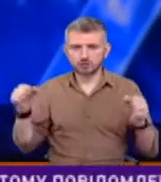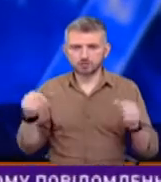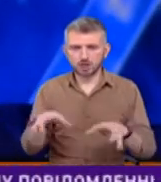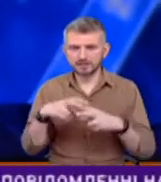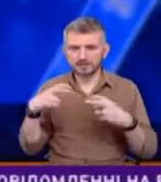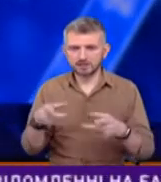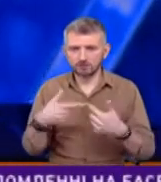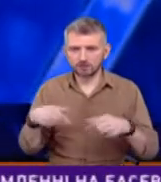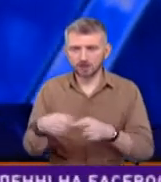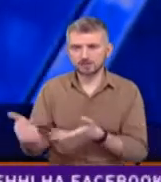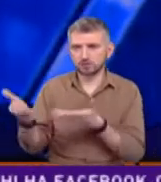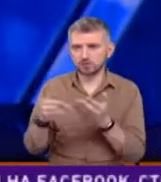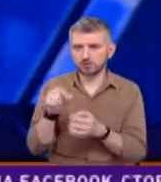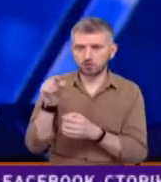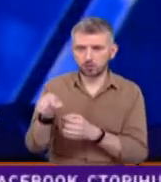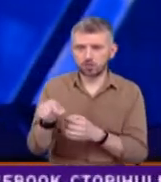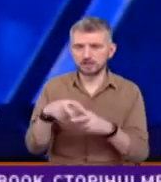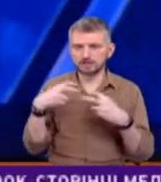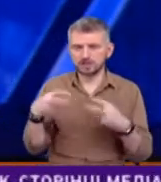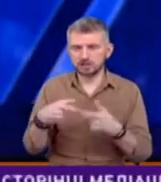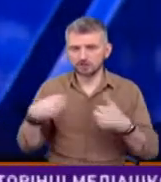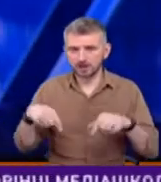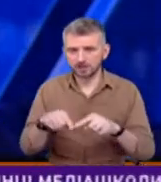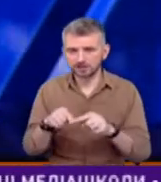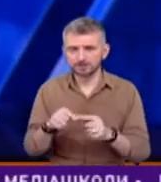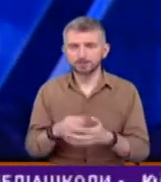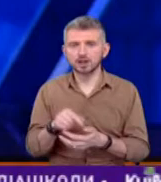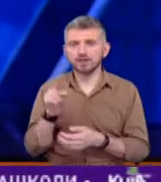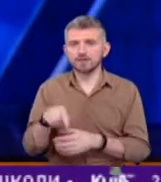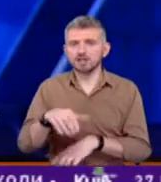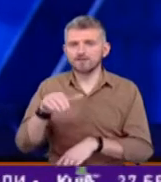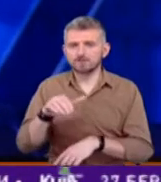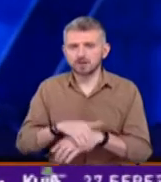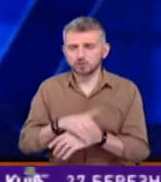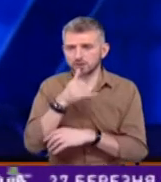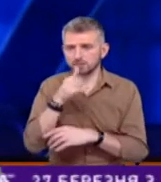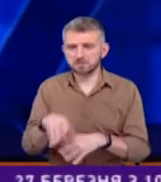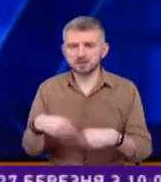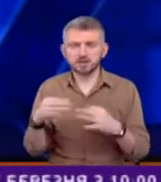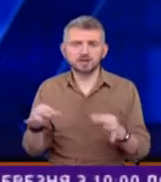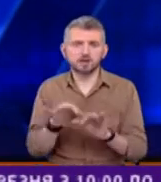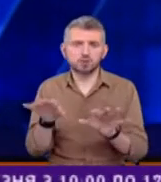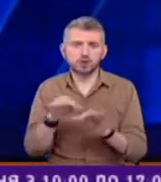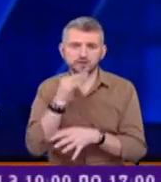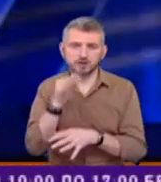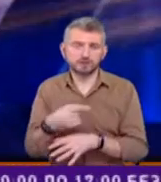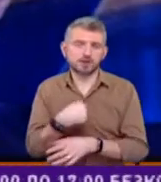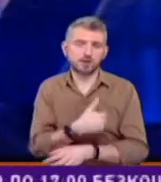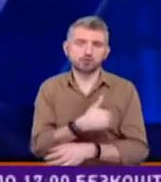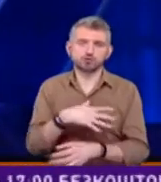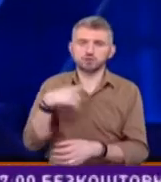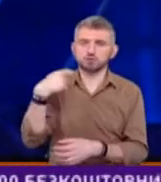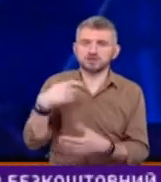засідання фракції, запросили Юрія Тимошенко на засідання фракції. Він фактично не зміг дати ніяких пояснень, сказав, що я хочу